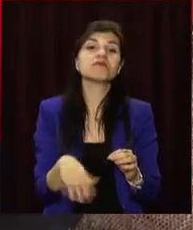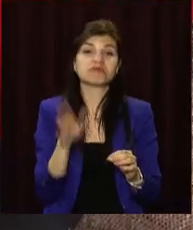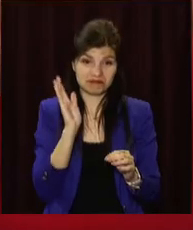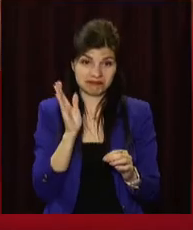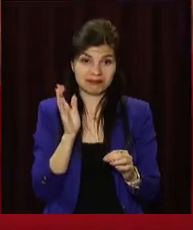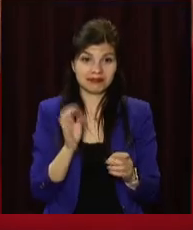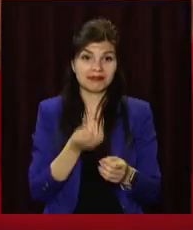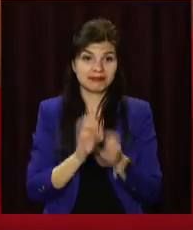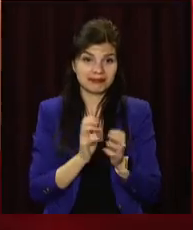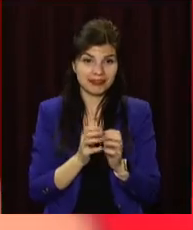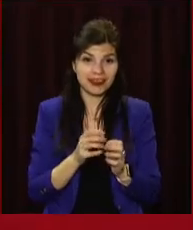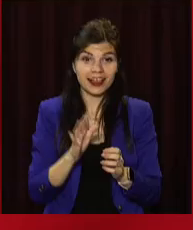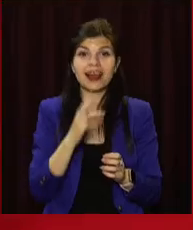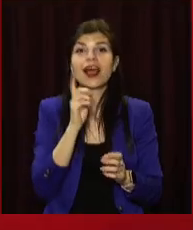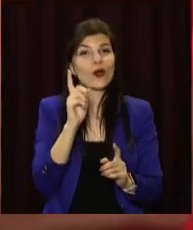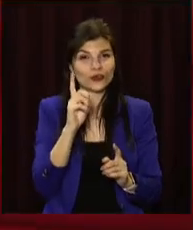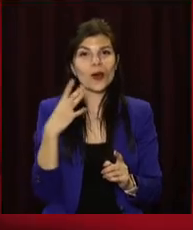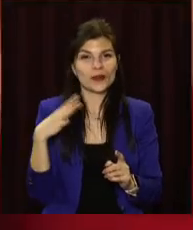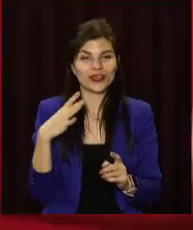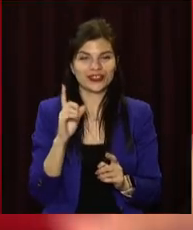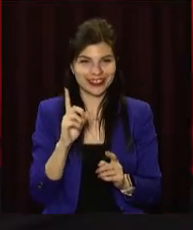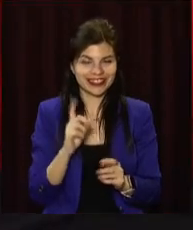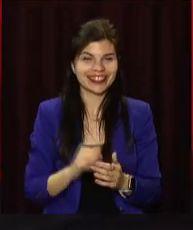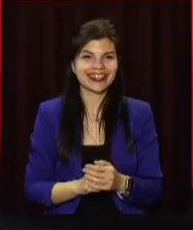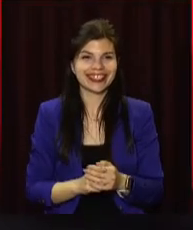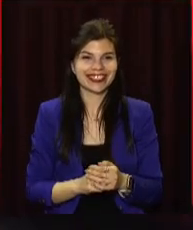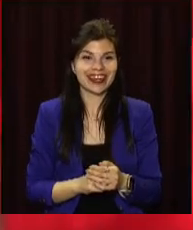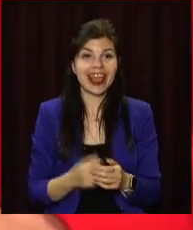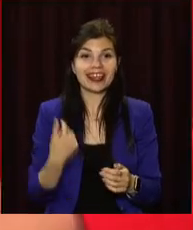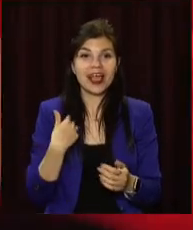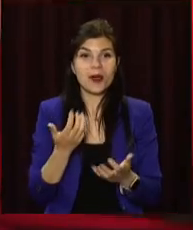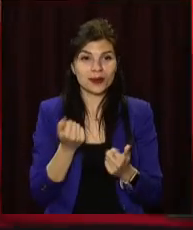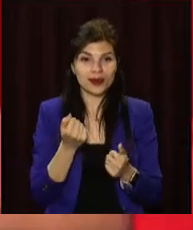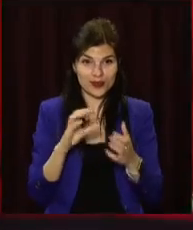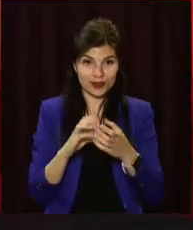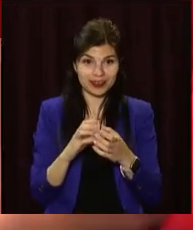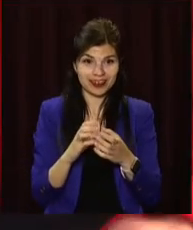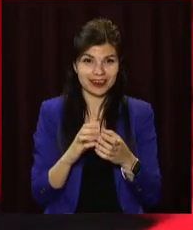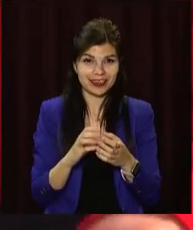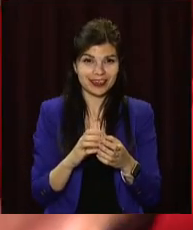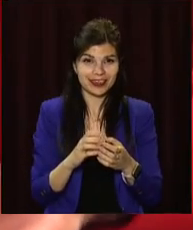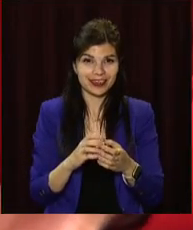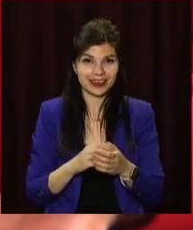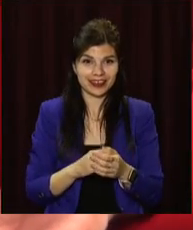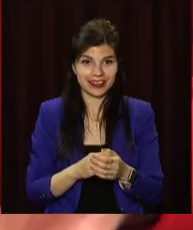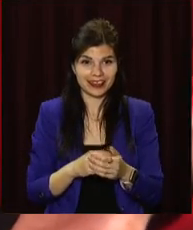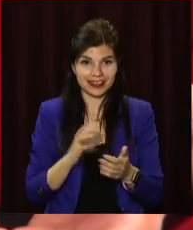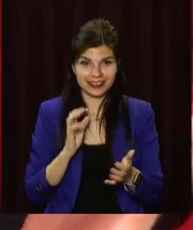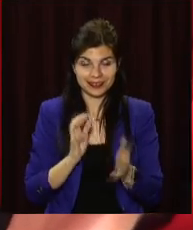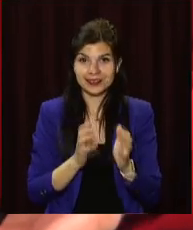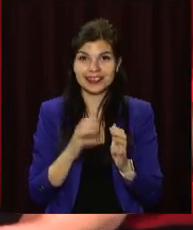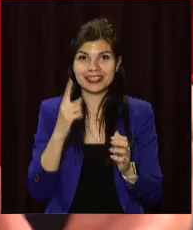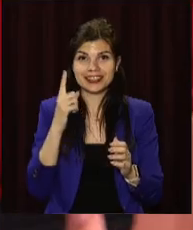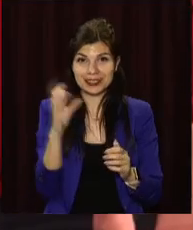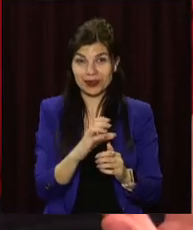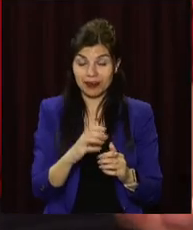так, давайте перезапишем. А я беру кубик, делаю вот так и собираю за секунду.